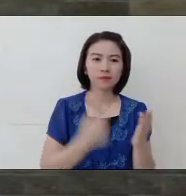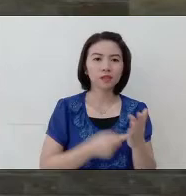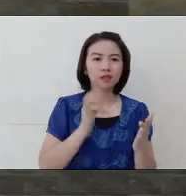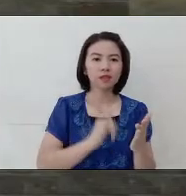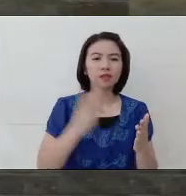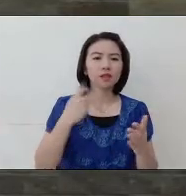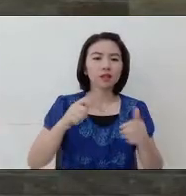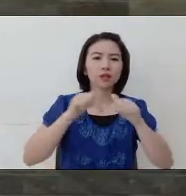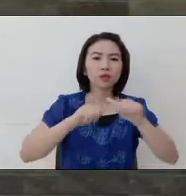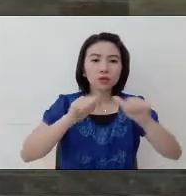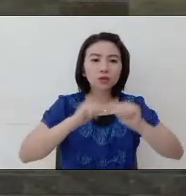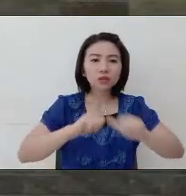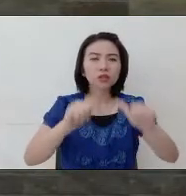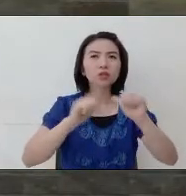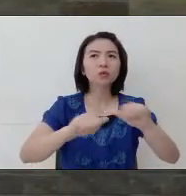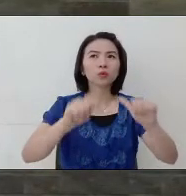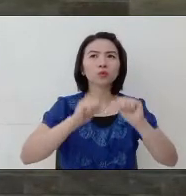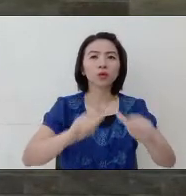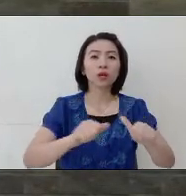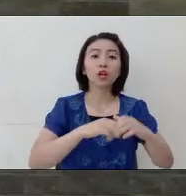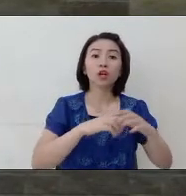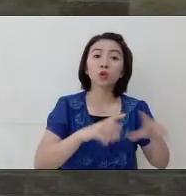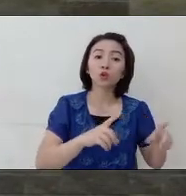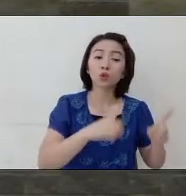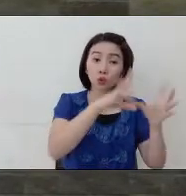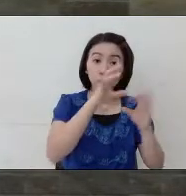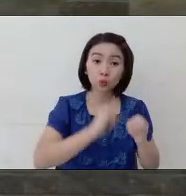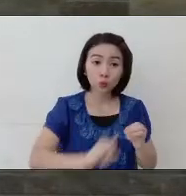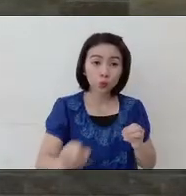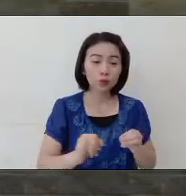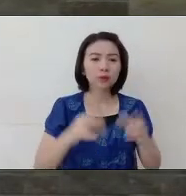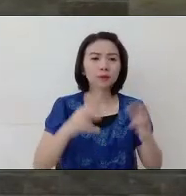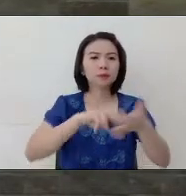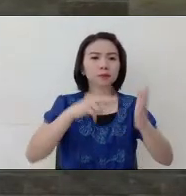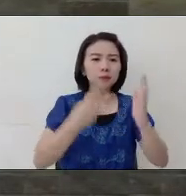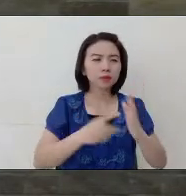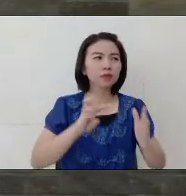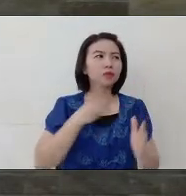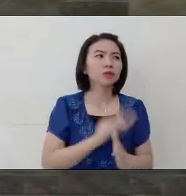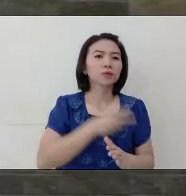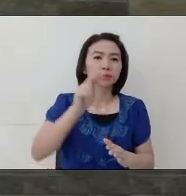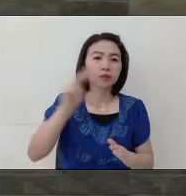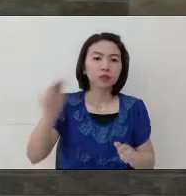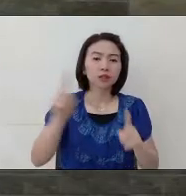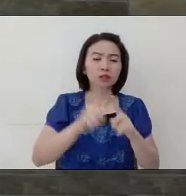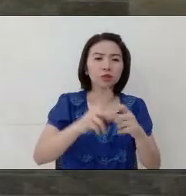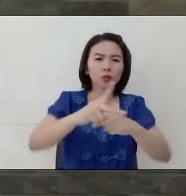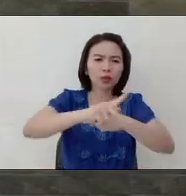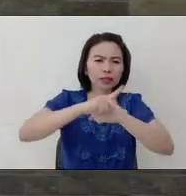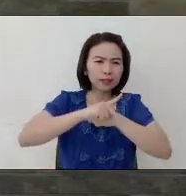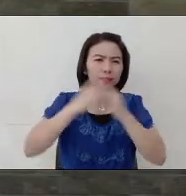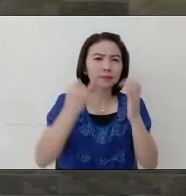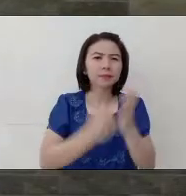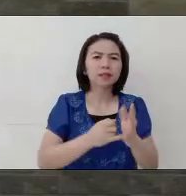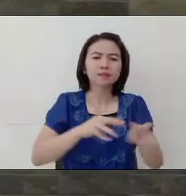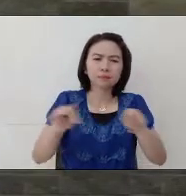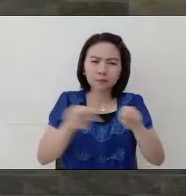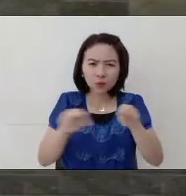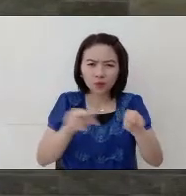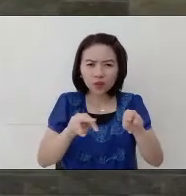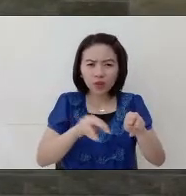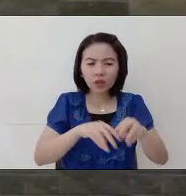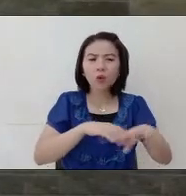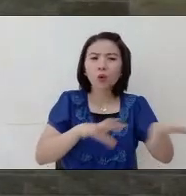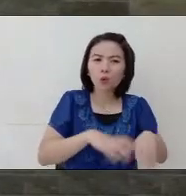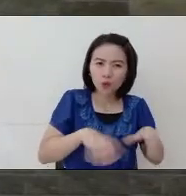Keep thinking. Keep it moving. Sige, keep it work in your mind.